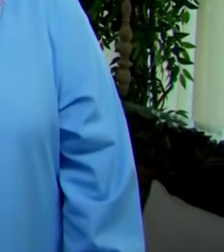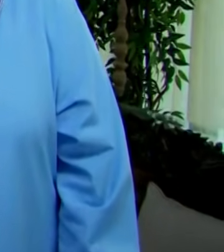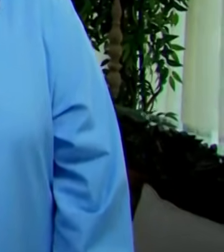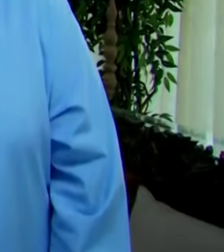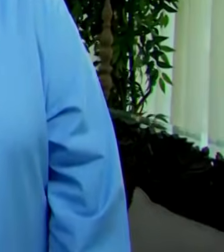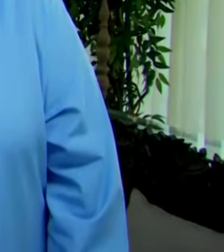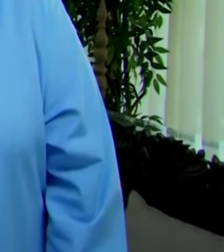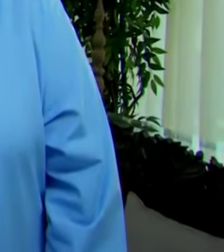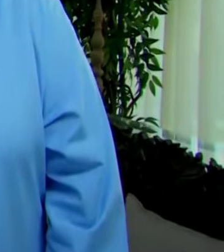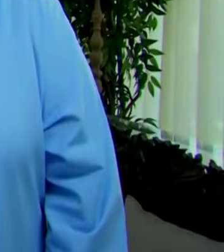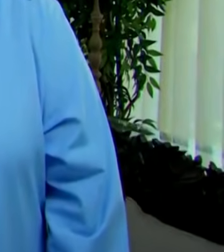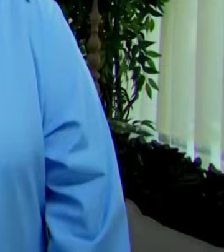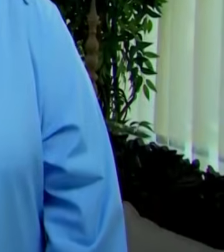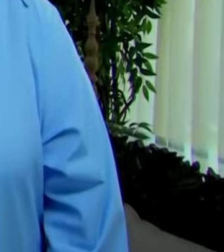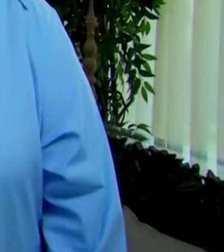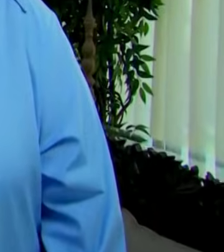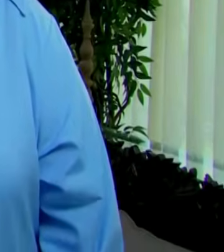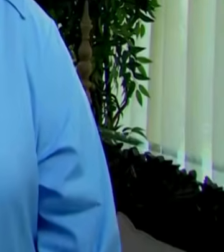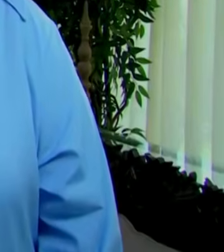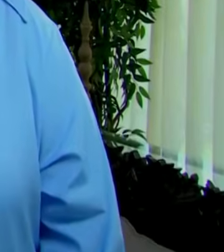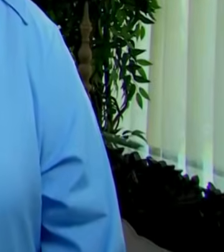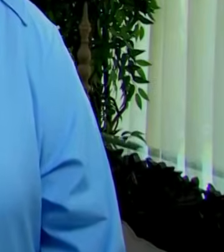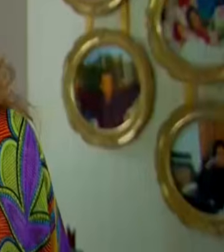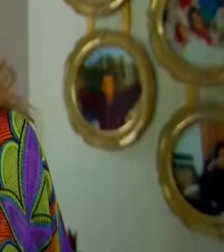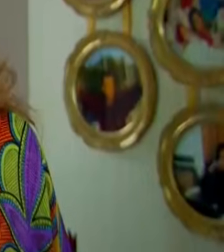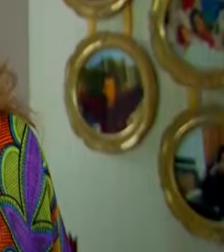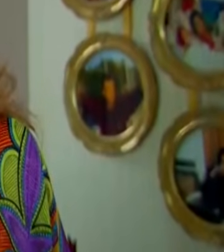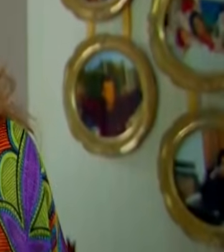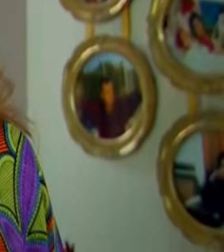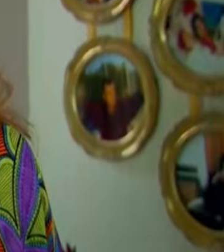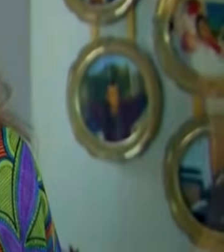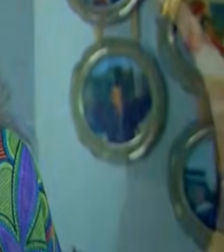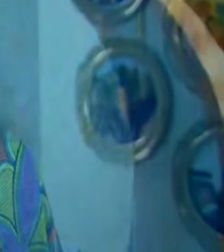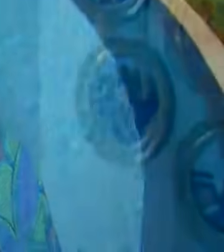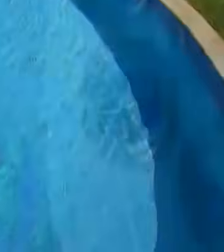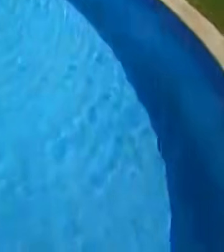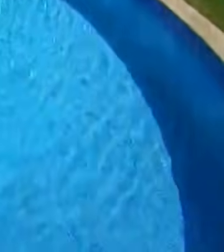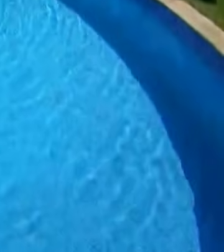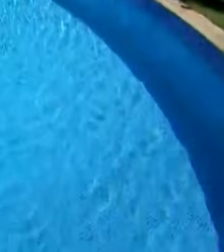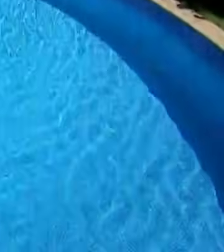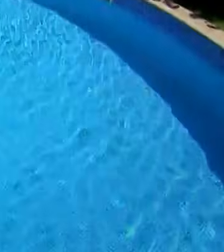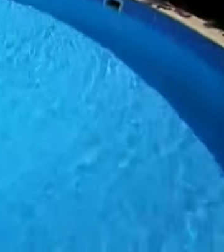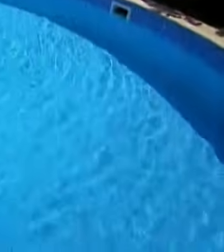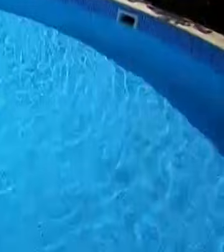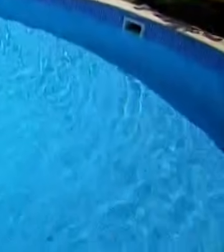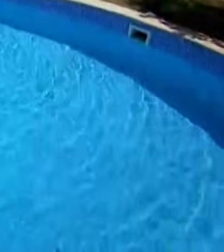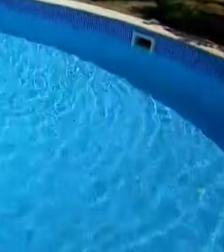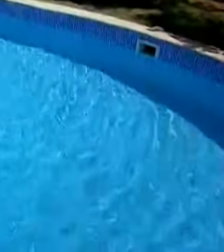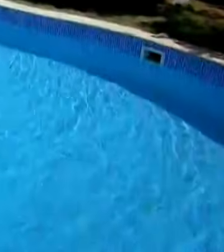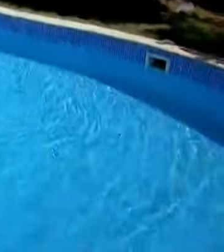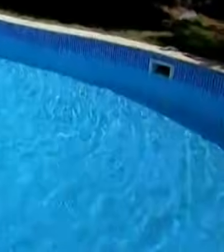yüzü kıpkırmızı kesildi. Onu bu halde gören Serpil ise çok üzgün. Villanın havuz tarafından görünümü.